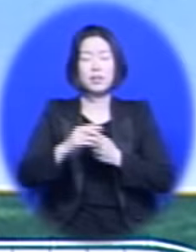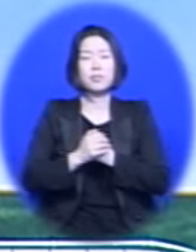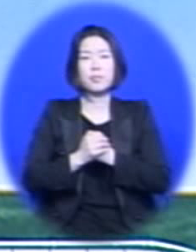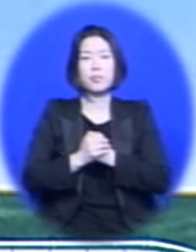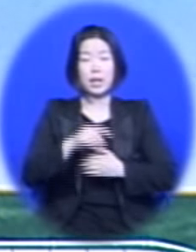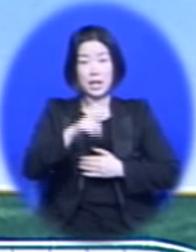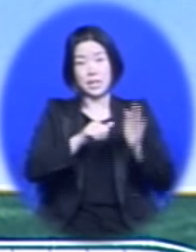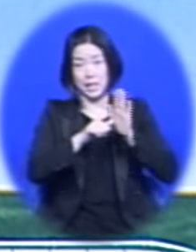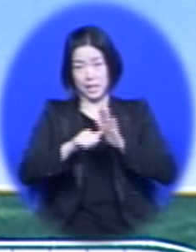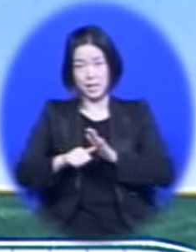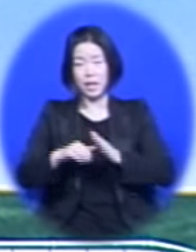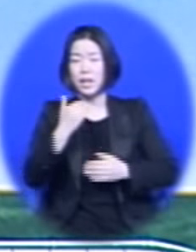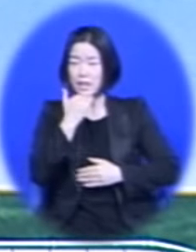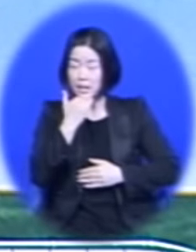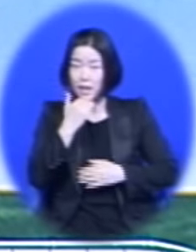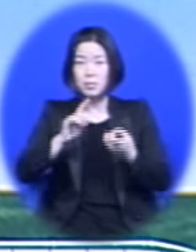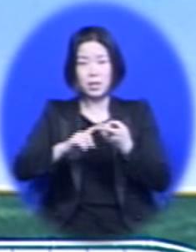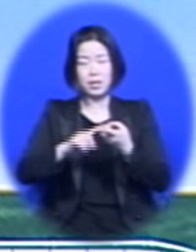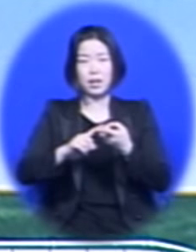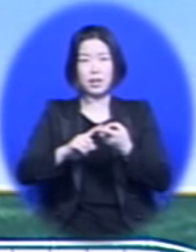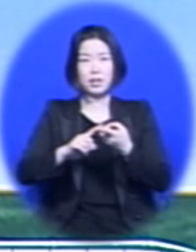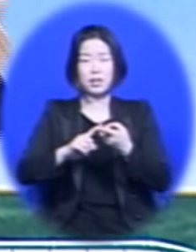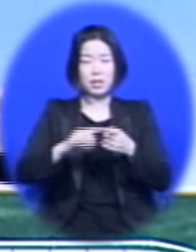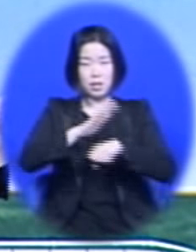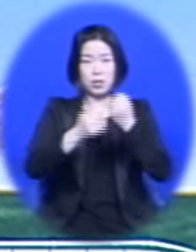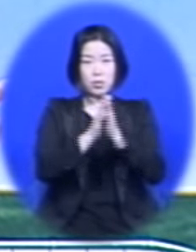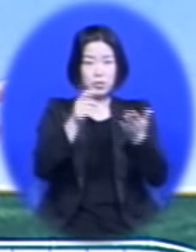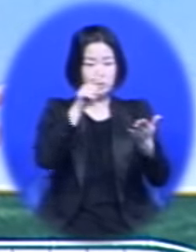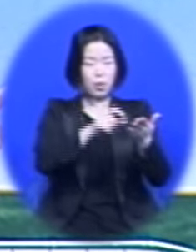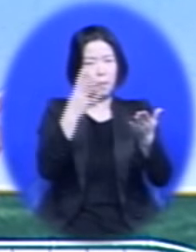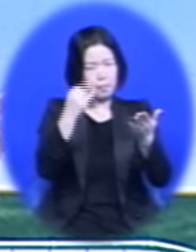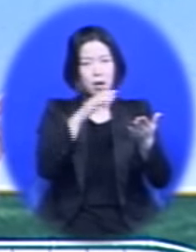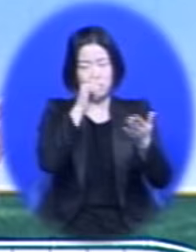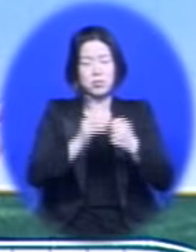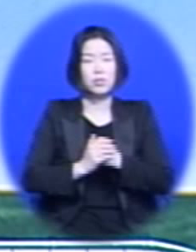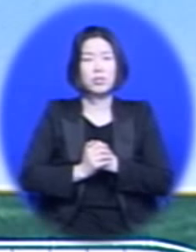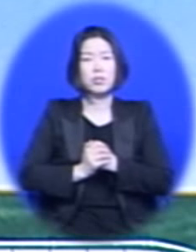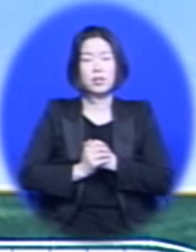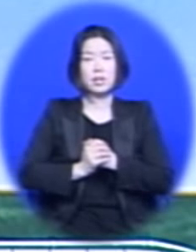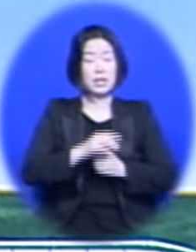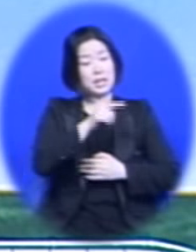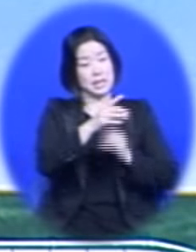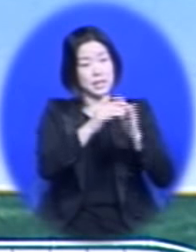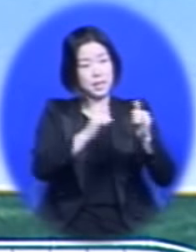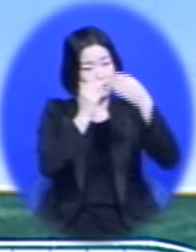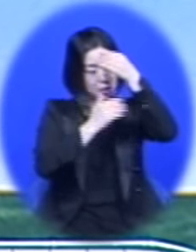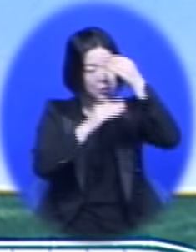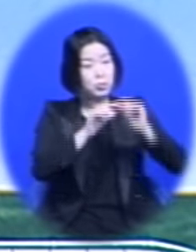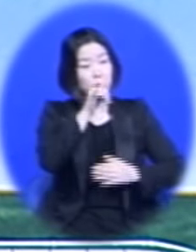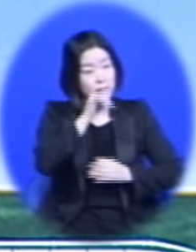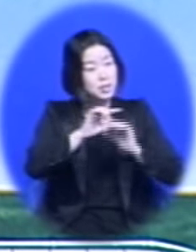이 인내, 기다림에 대한 것은 성경에 너무나 많이 나와 있습니다. 이 사람이 성도인지